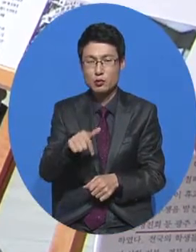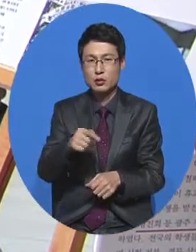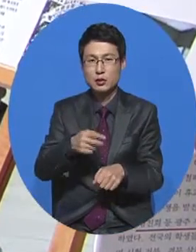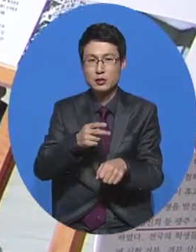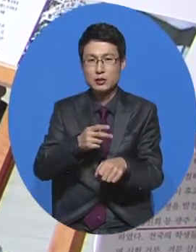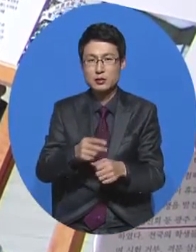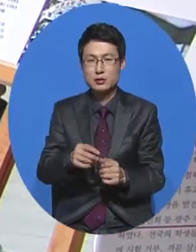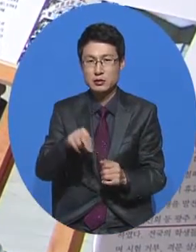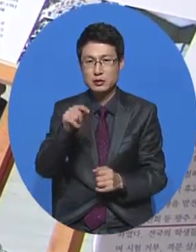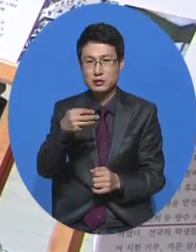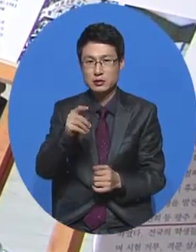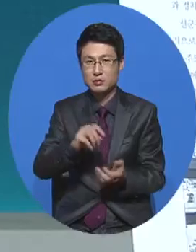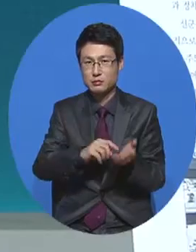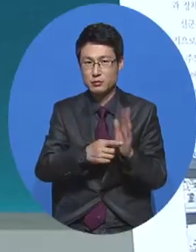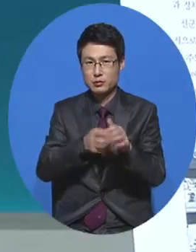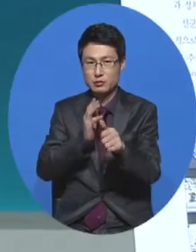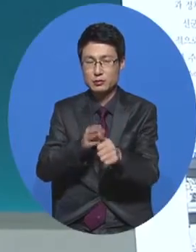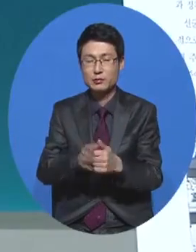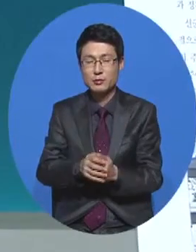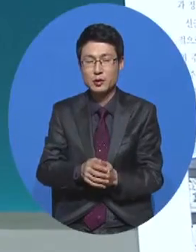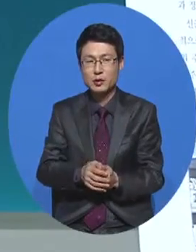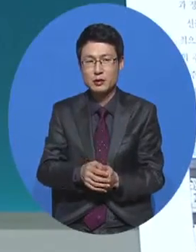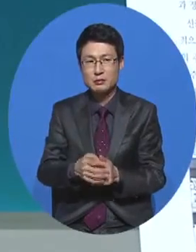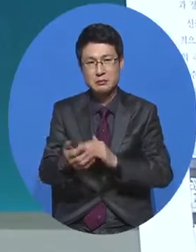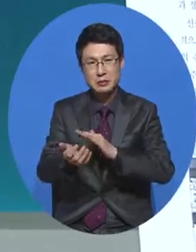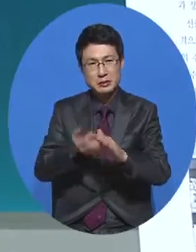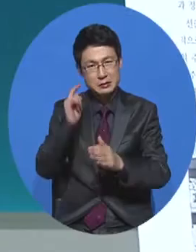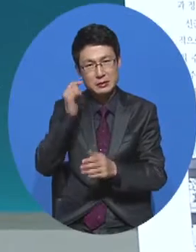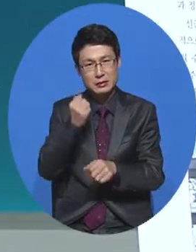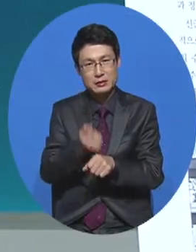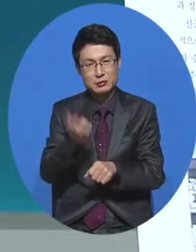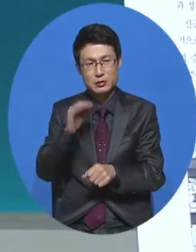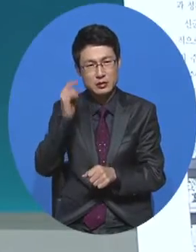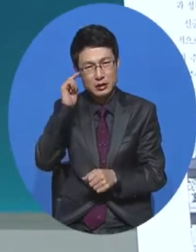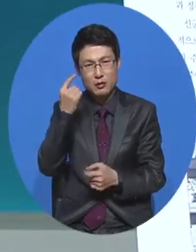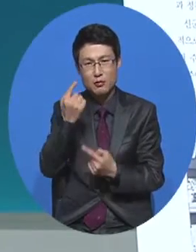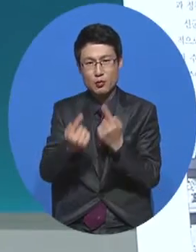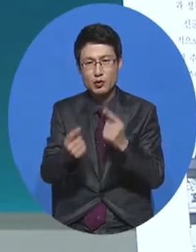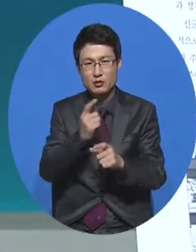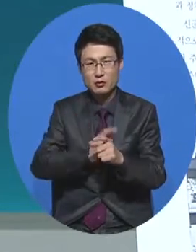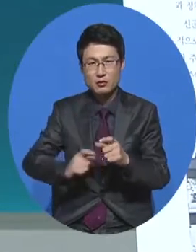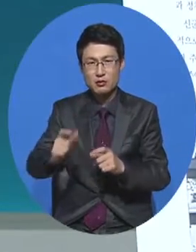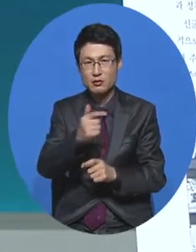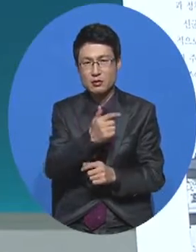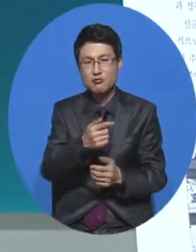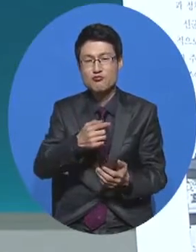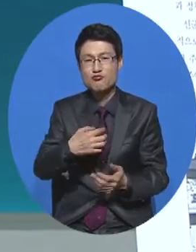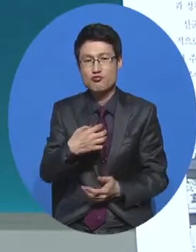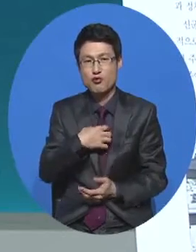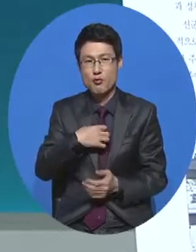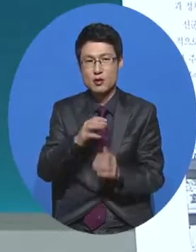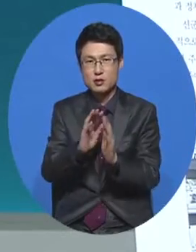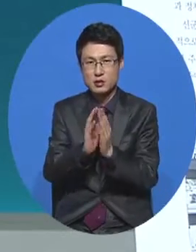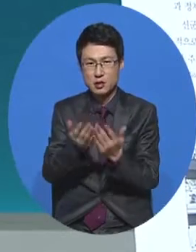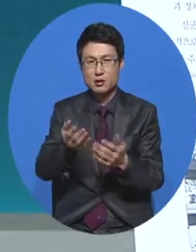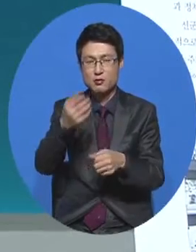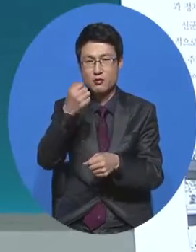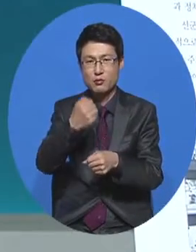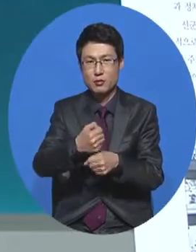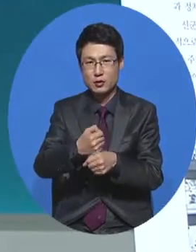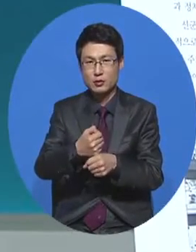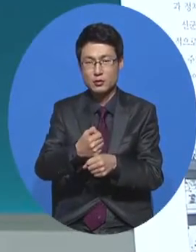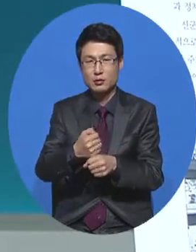부탁드립니다 내 예상을 했지만 생각했던 것보다 훨씬 더 위험한 교과서 가 이번에 만들어